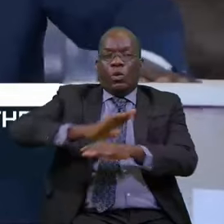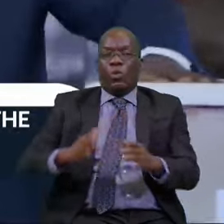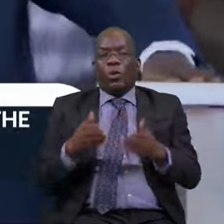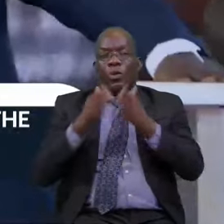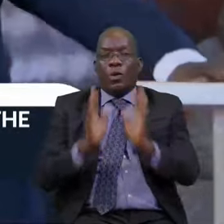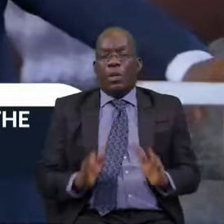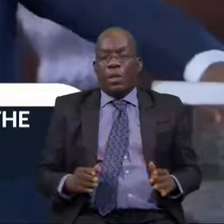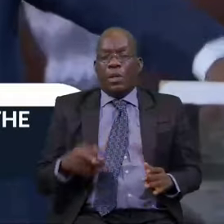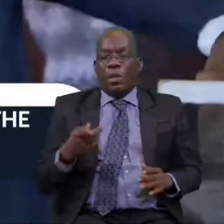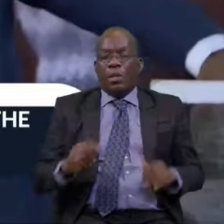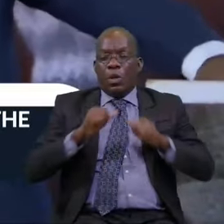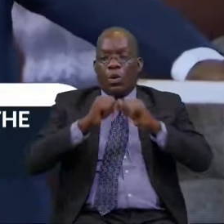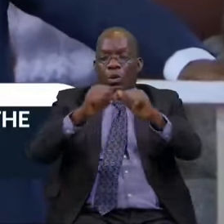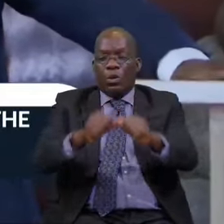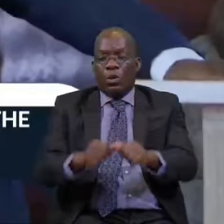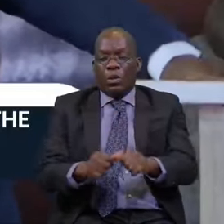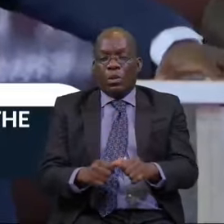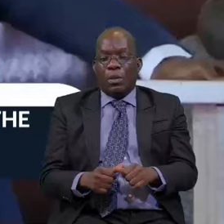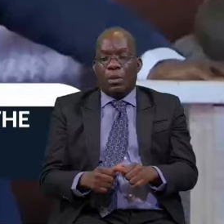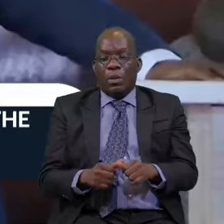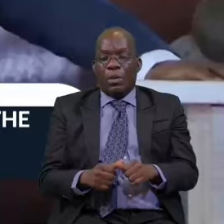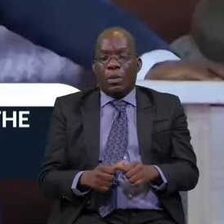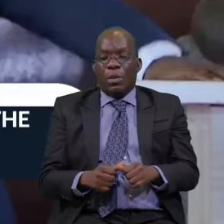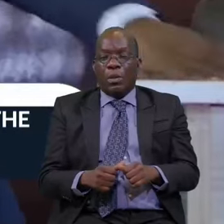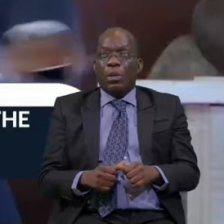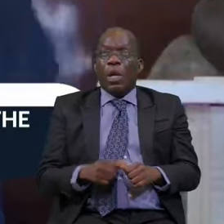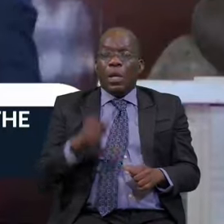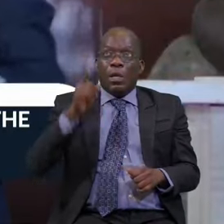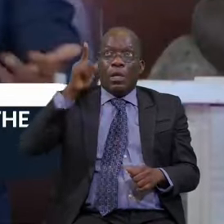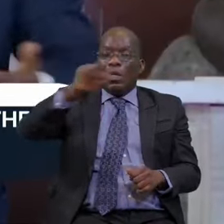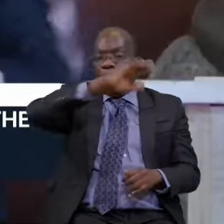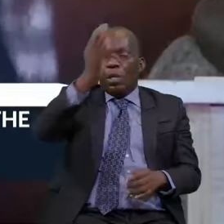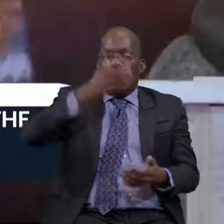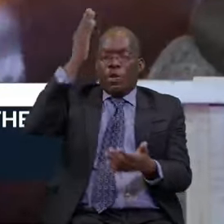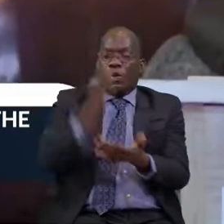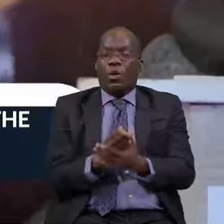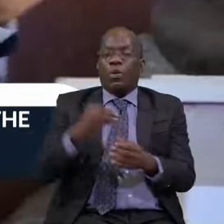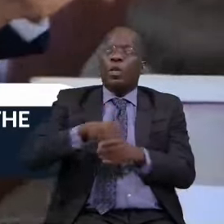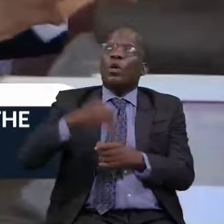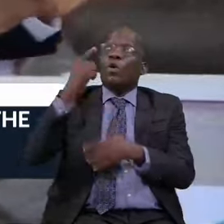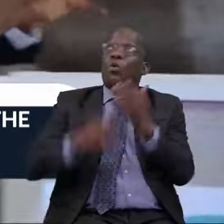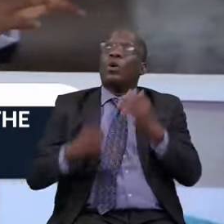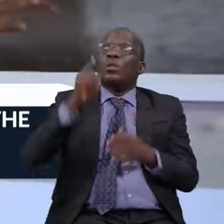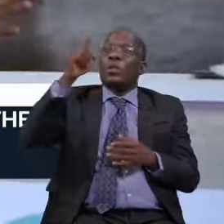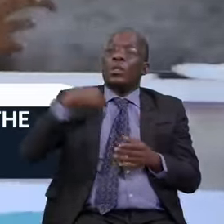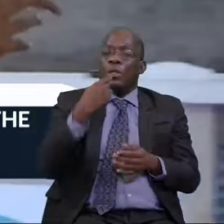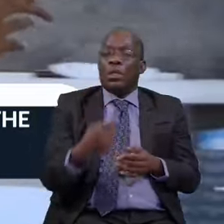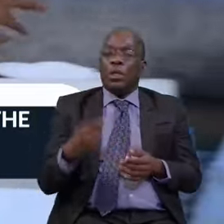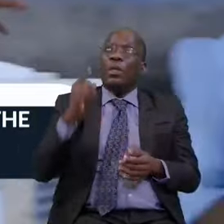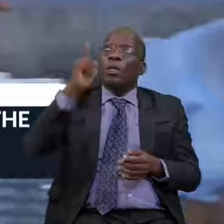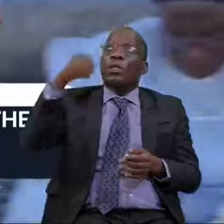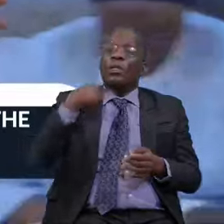c'est la déclaration infatigable du dirigeant suprême. Et il montre aux